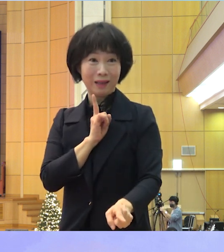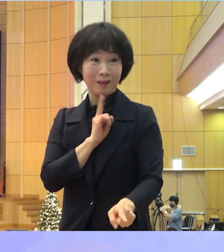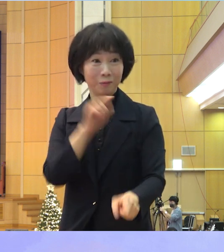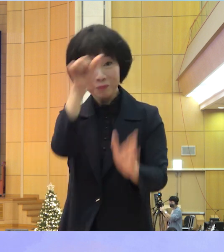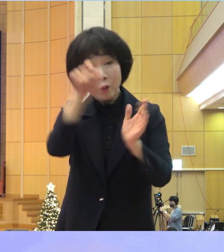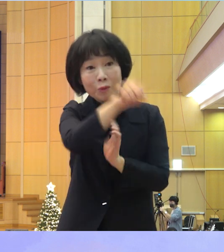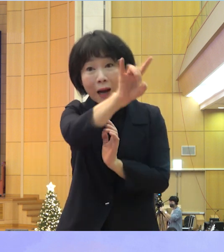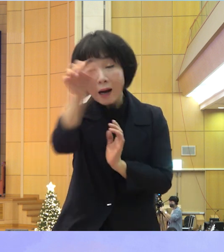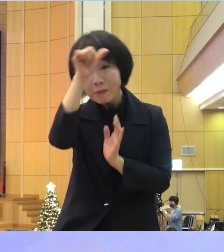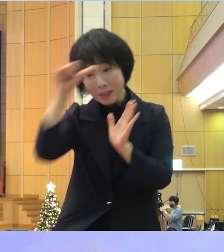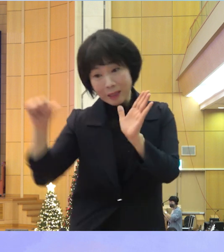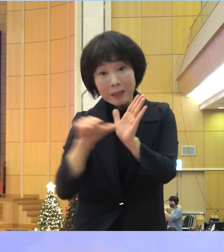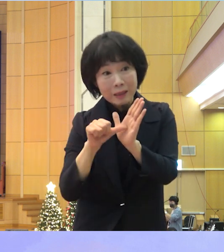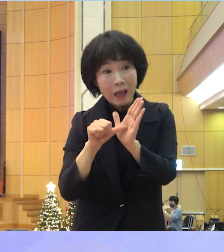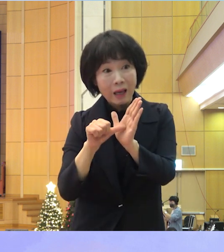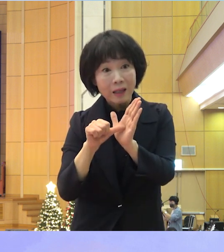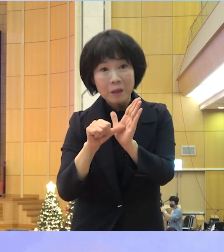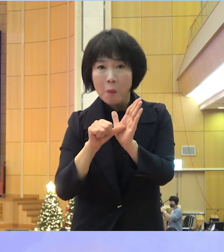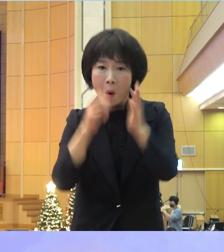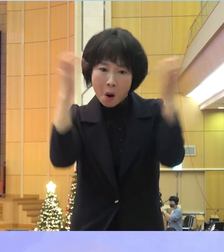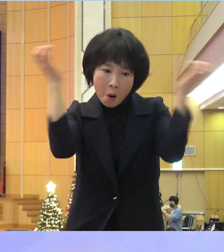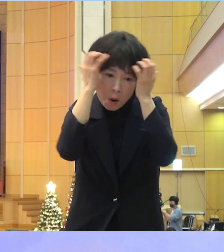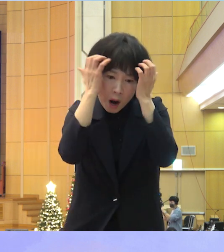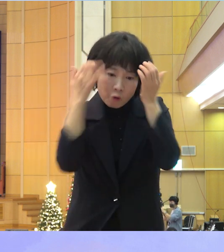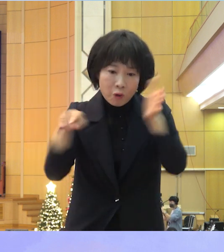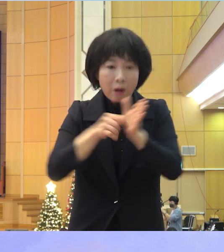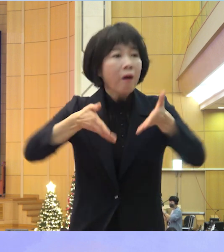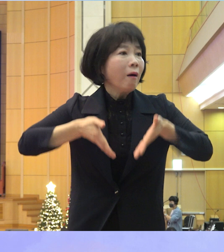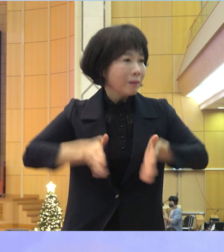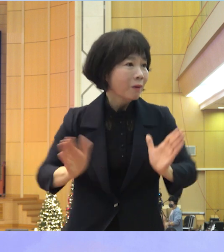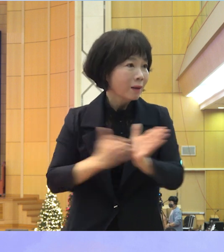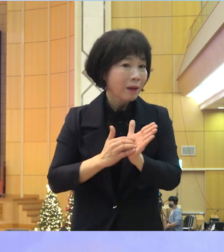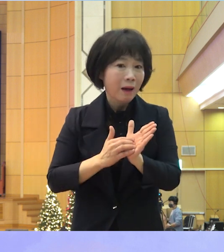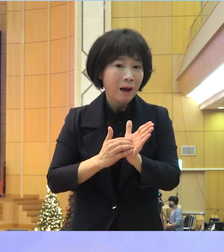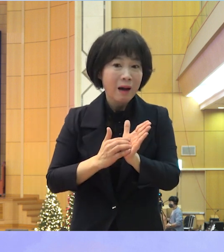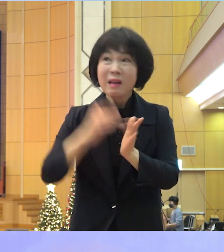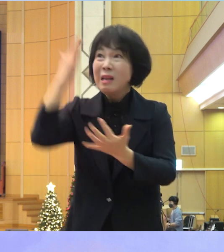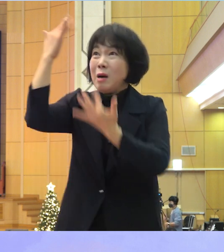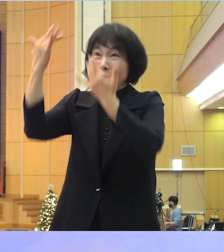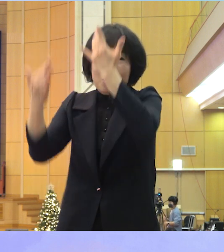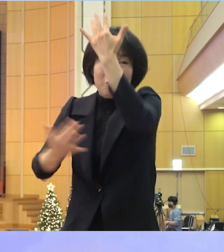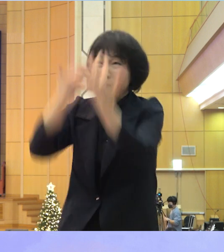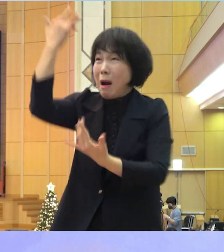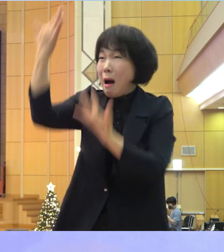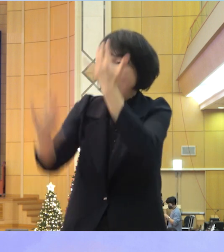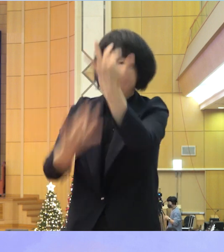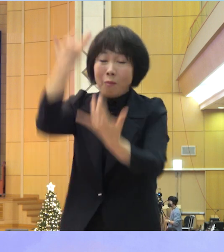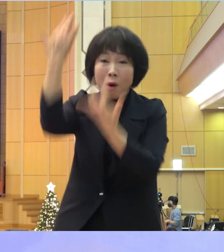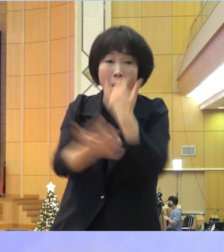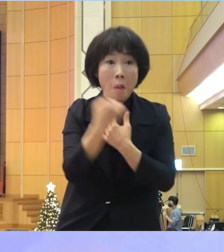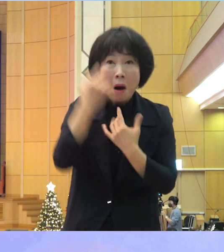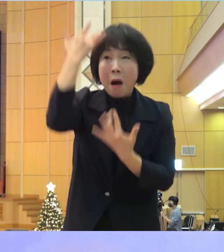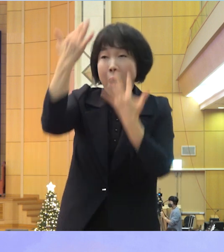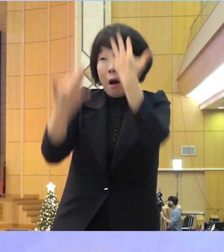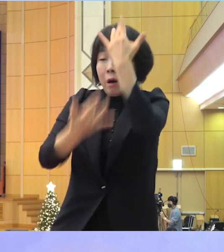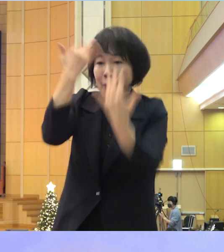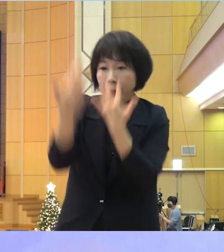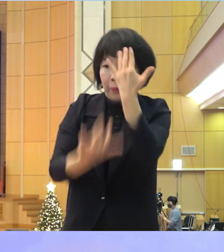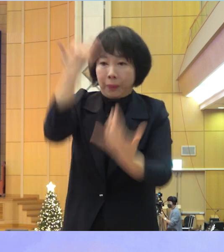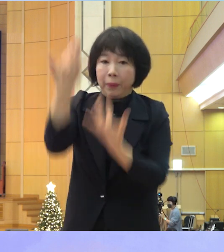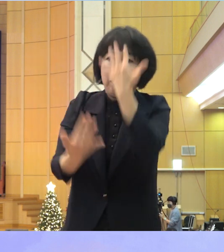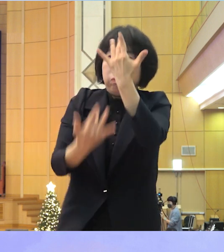인생은 고난을 위해서 났느니 불티가 위로 나름 같으니라. 불이 막 붙어서 불꽃이